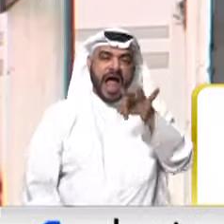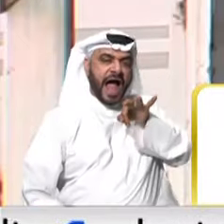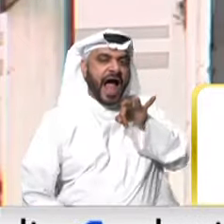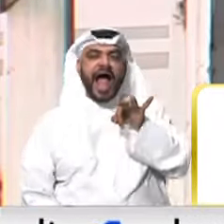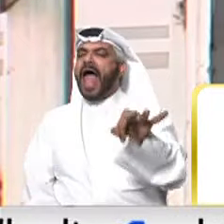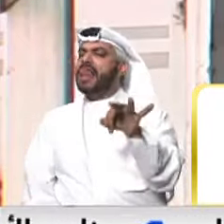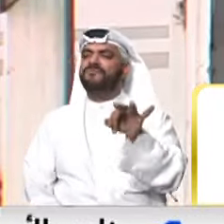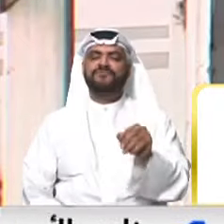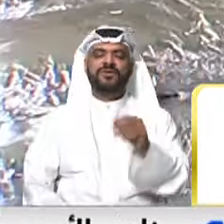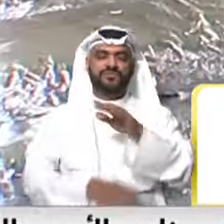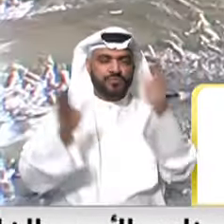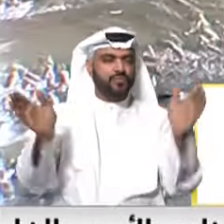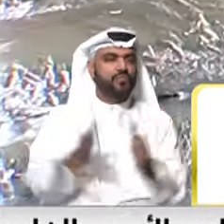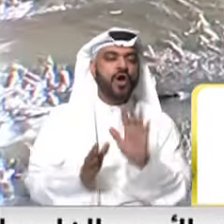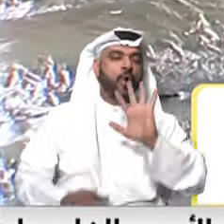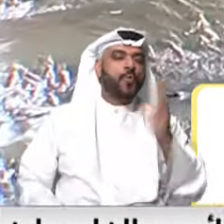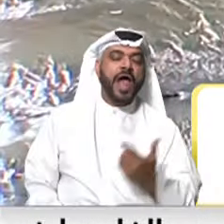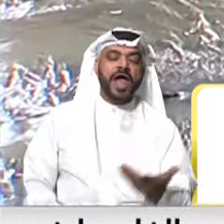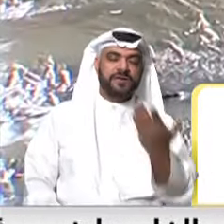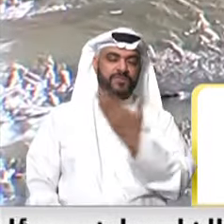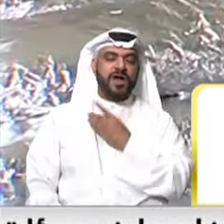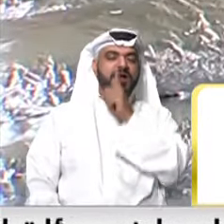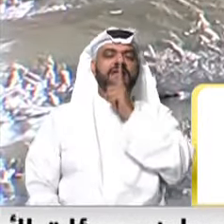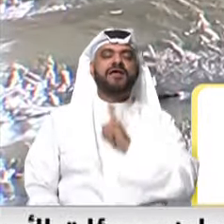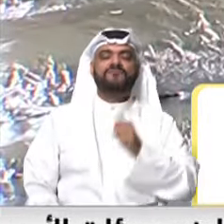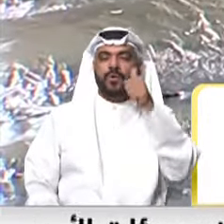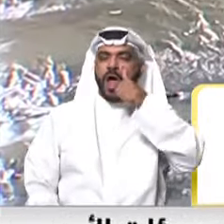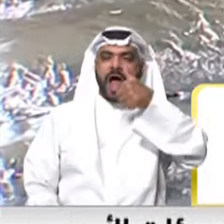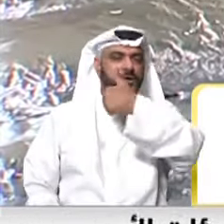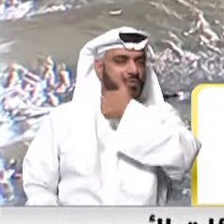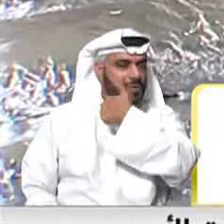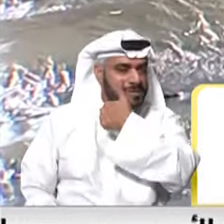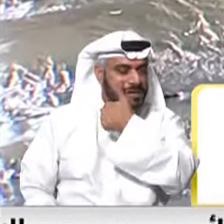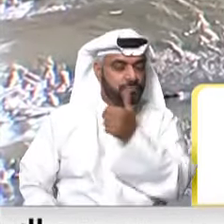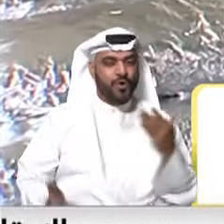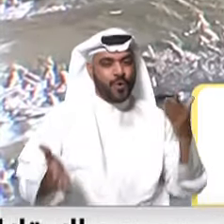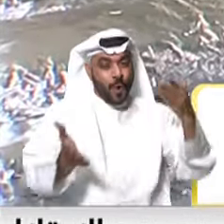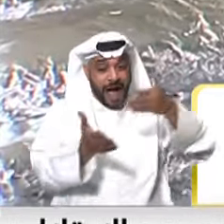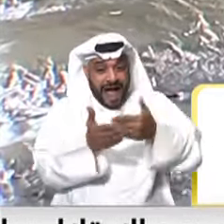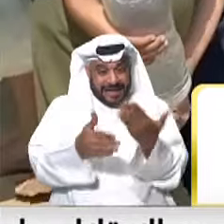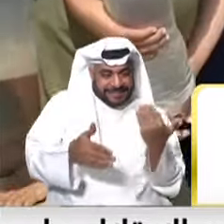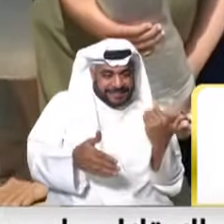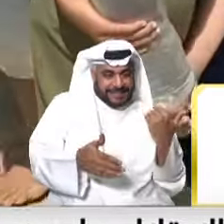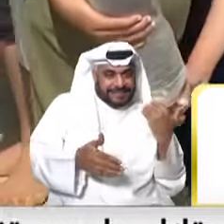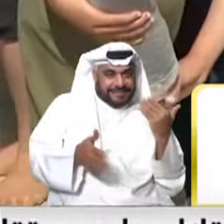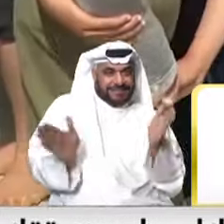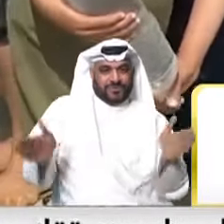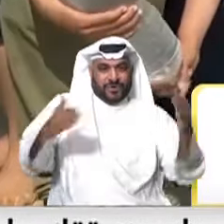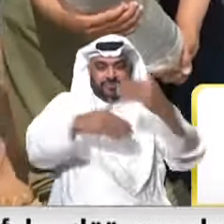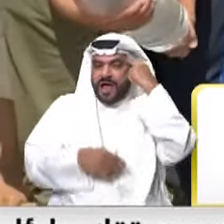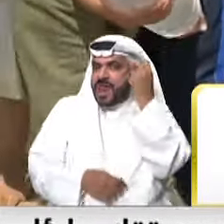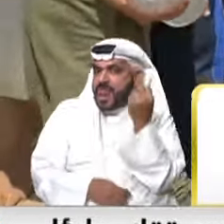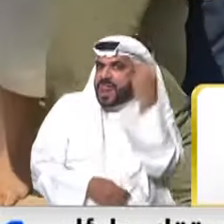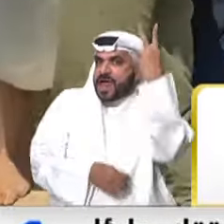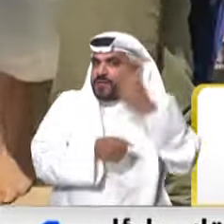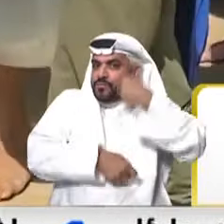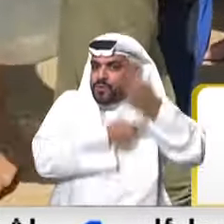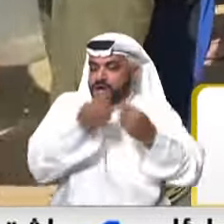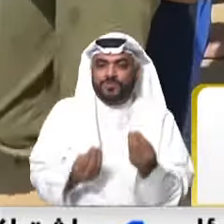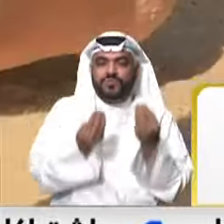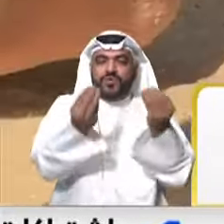محافظتي رفح وخان يونس جنوب قطاع غزة. وآخر هذه المشاريع كانت هي توفير تنكات